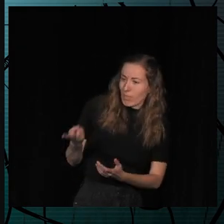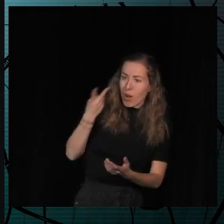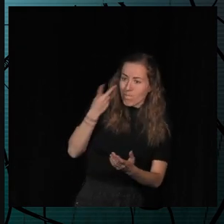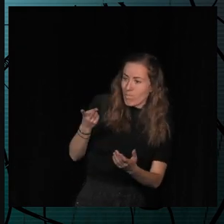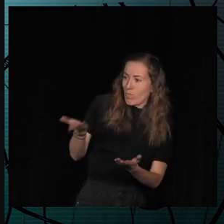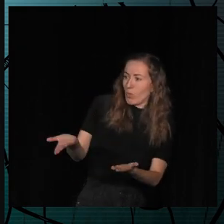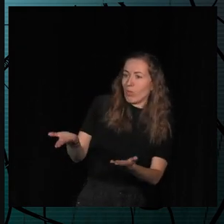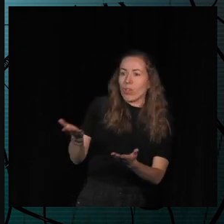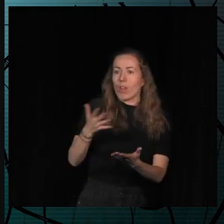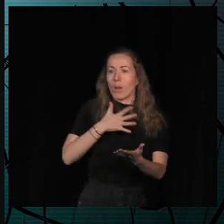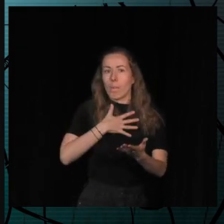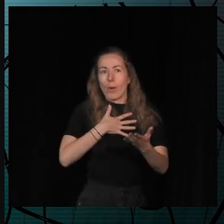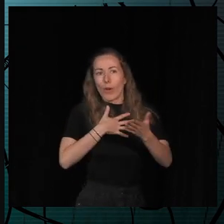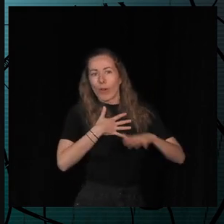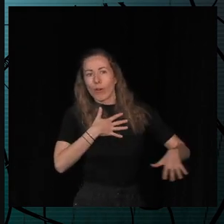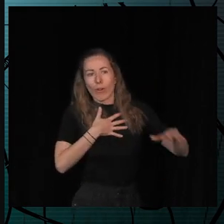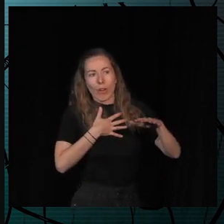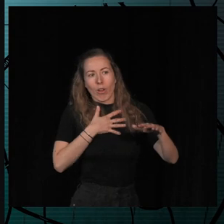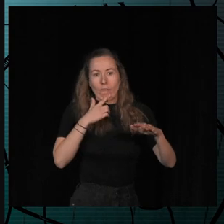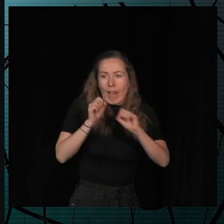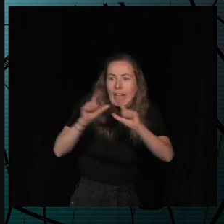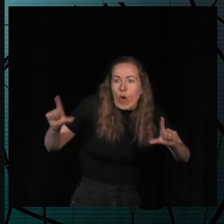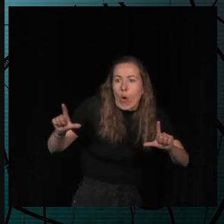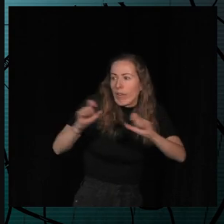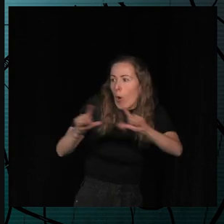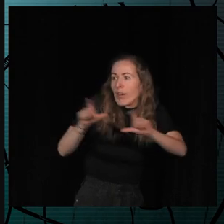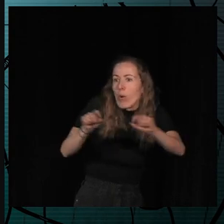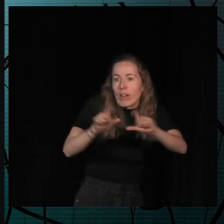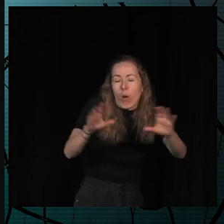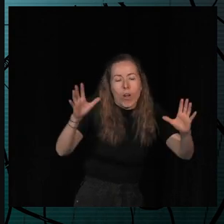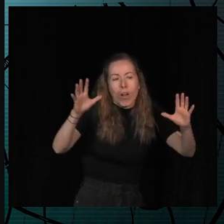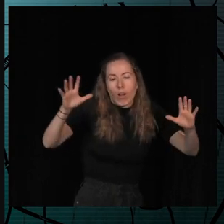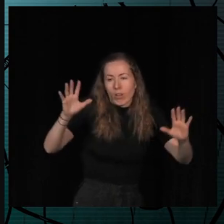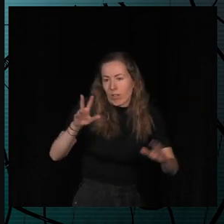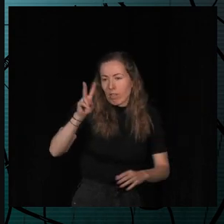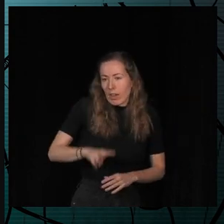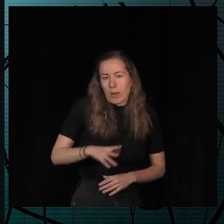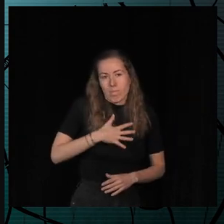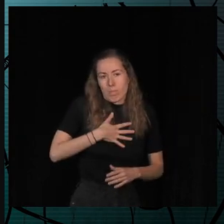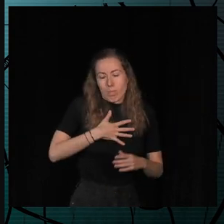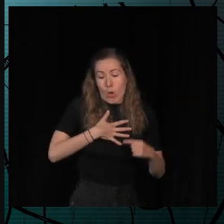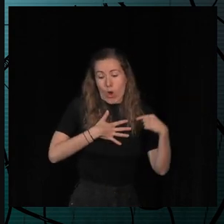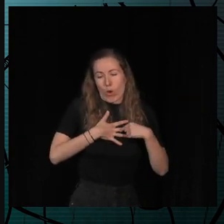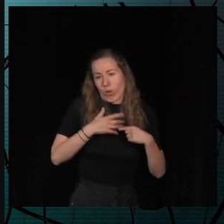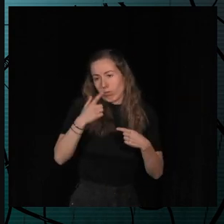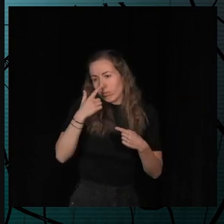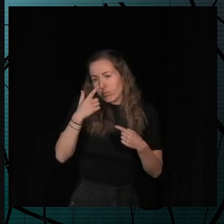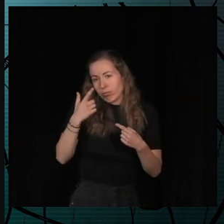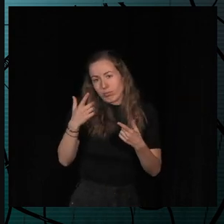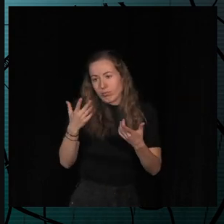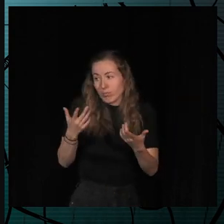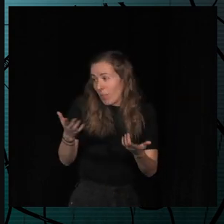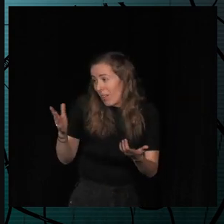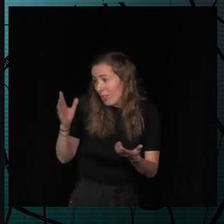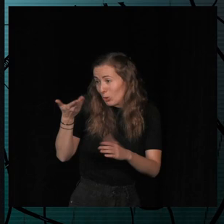la peur euh concernant les écrans est un est un sujet bah qui étrangement fait qu'on est